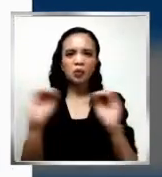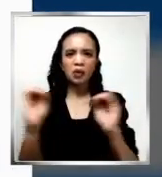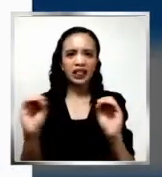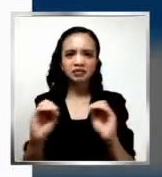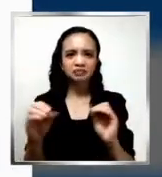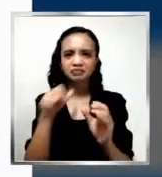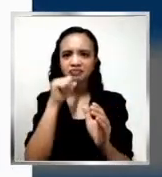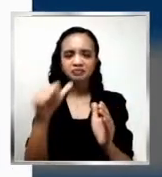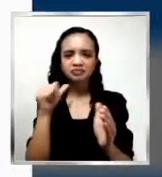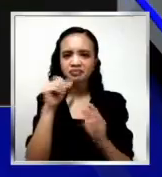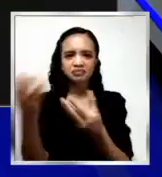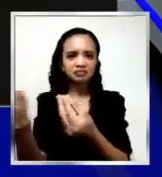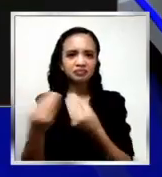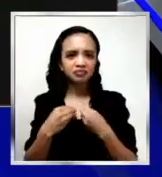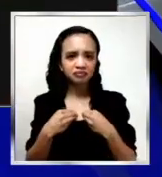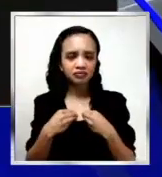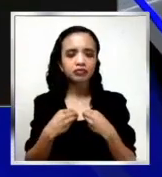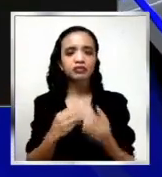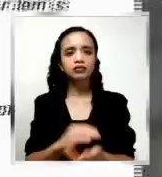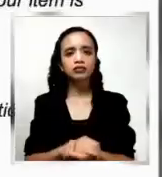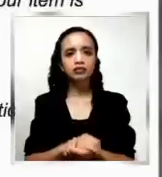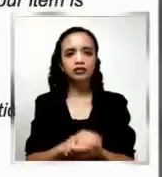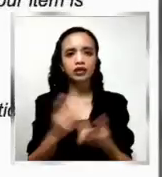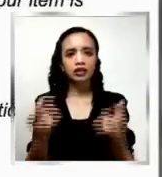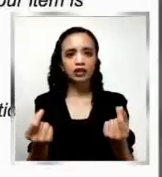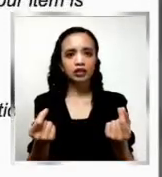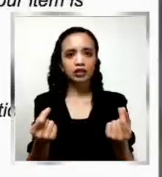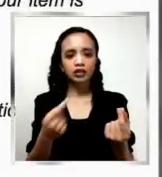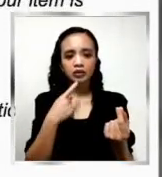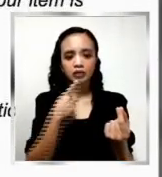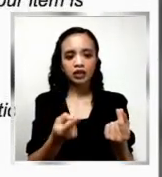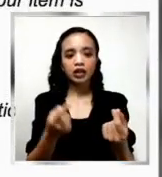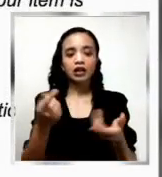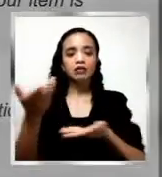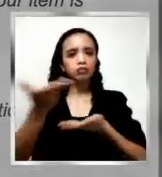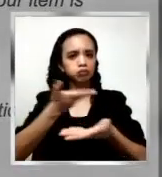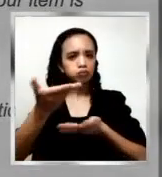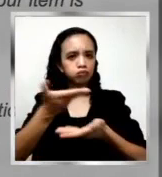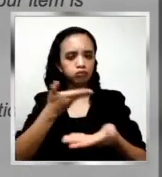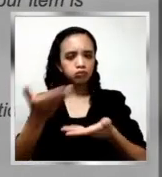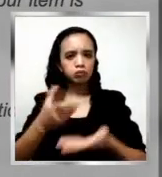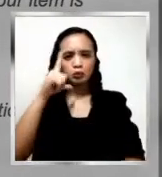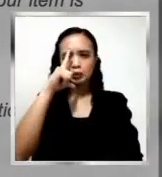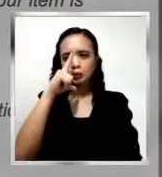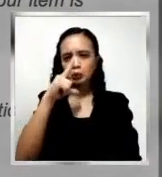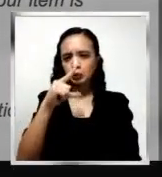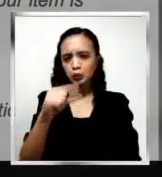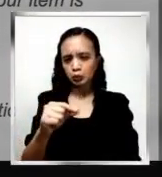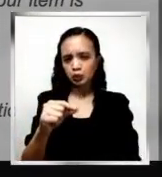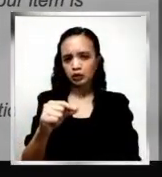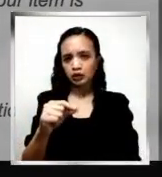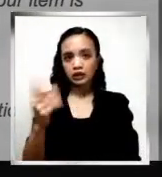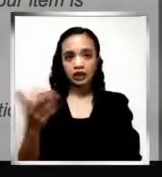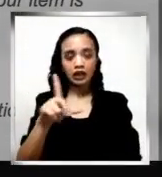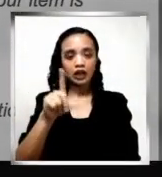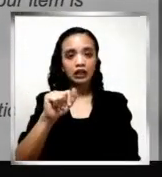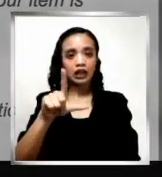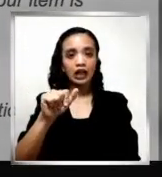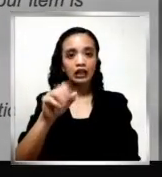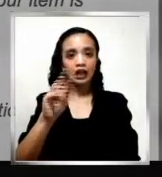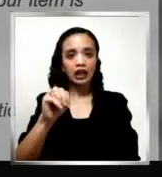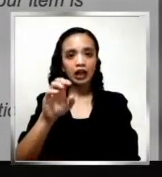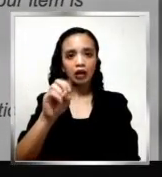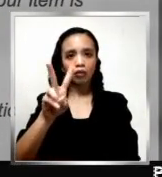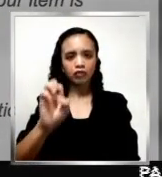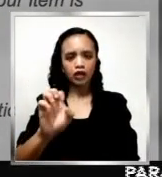yung laptop na binili niya sa akin. Nakipag-ugnayan ang sumbungan ng bayan sa Lala Move Philippines para kumpirmahin ang naging